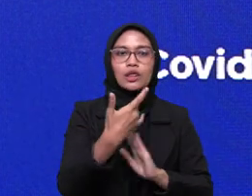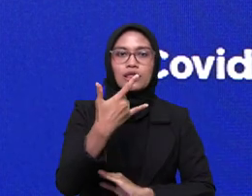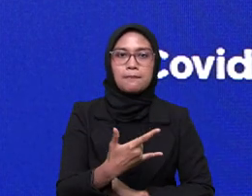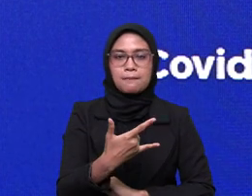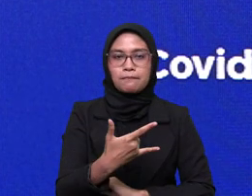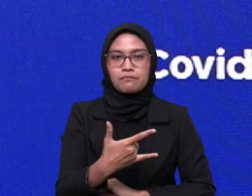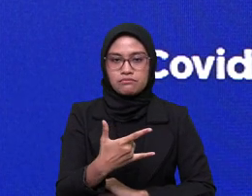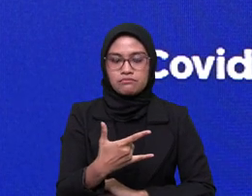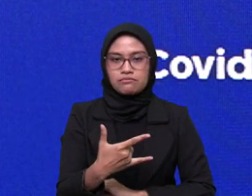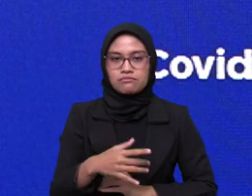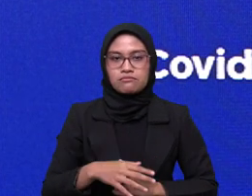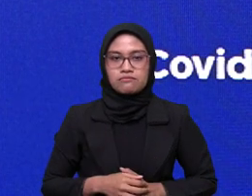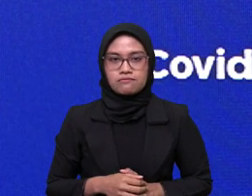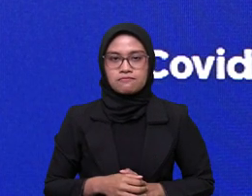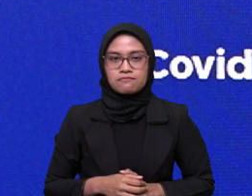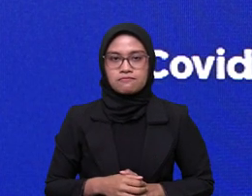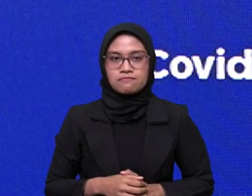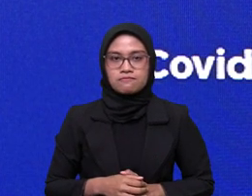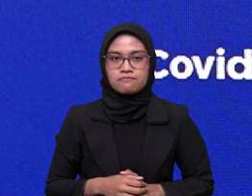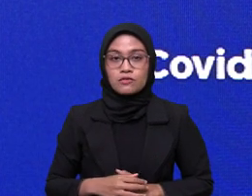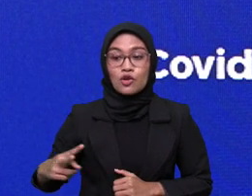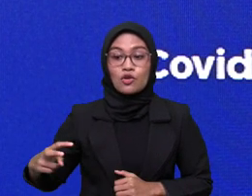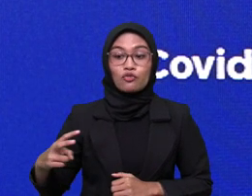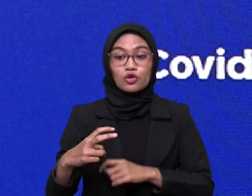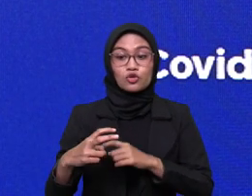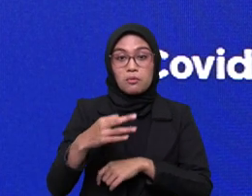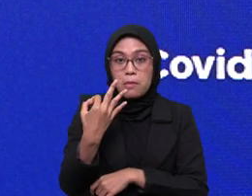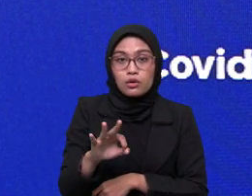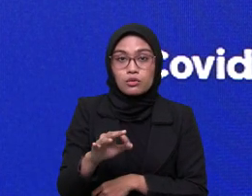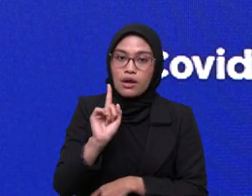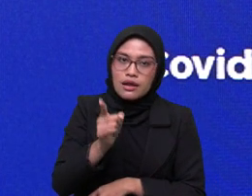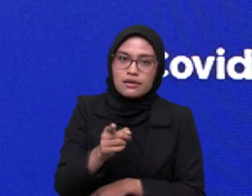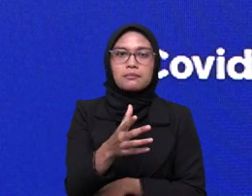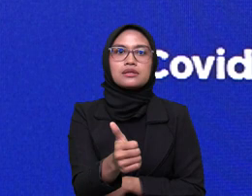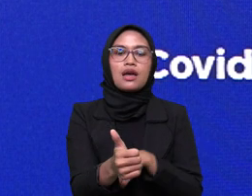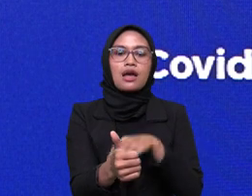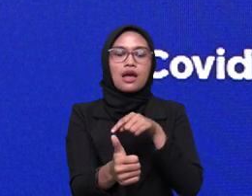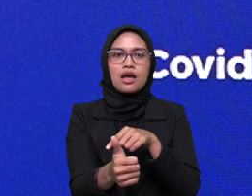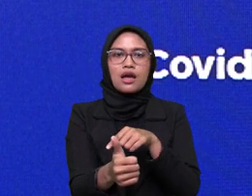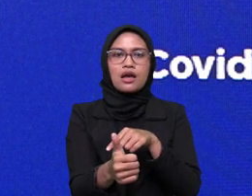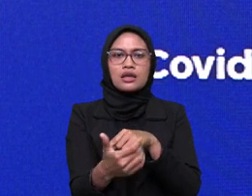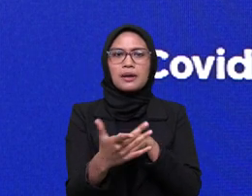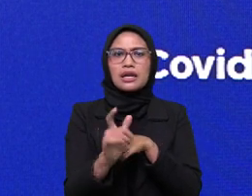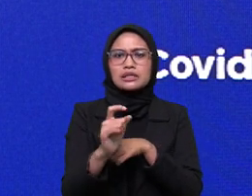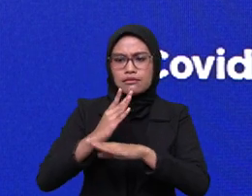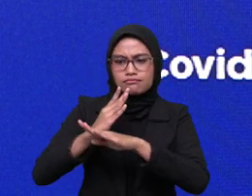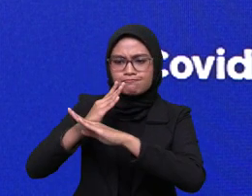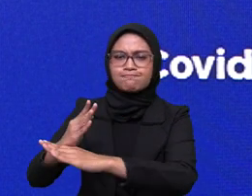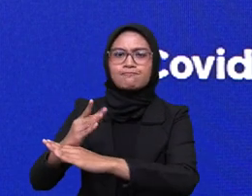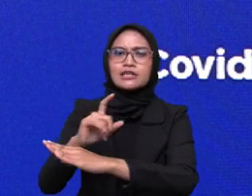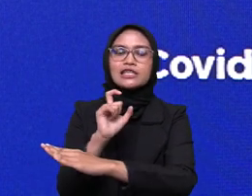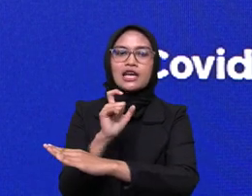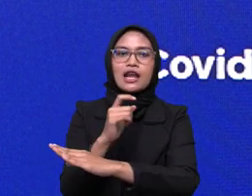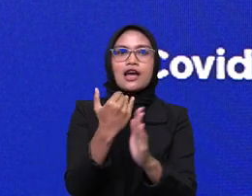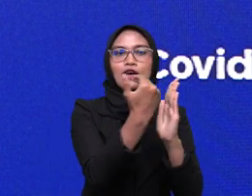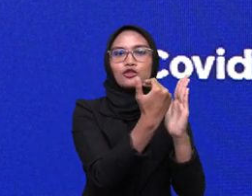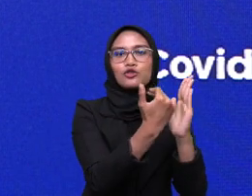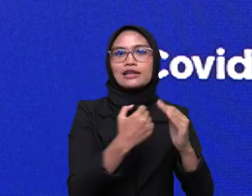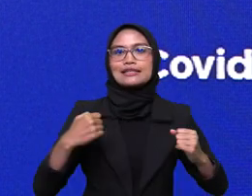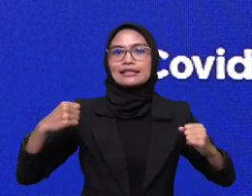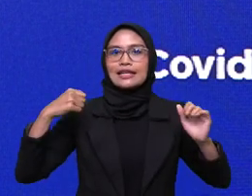varian yang cukup sulit untuk dikendalikan kemunculannya maka kita dapat menangkalnya dengan proteksi yang lebih baik